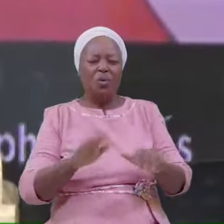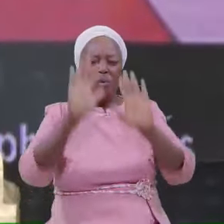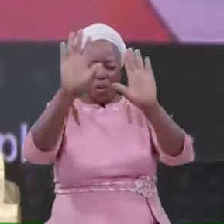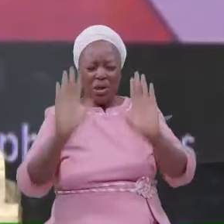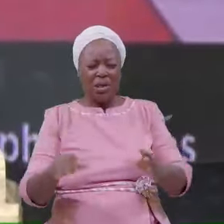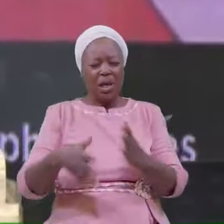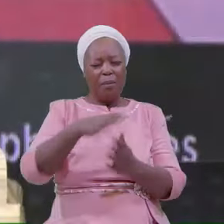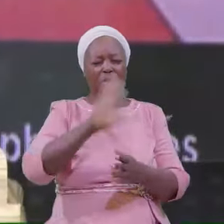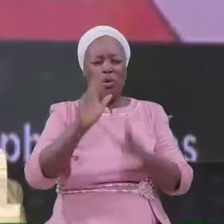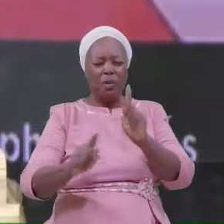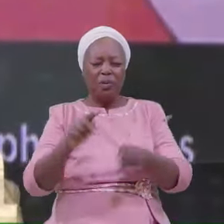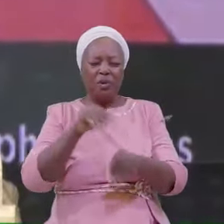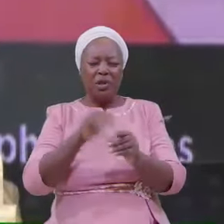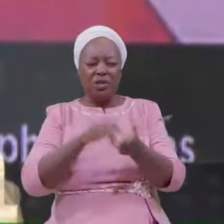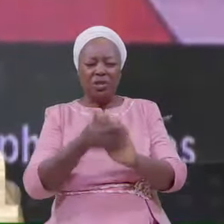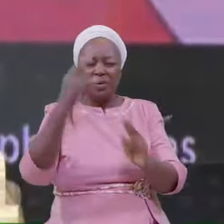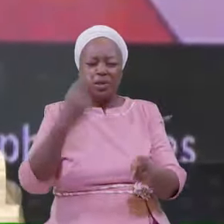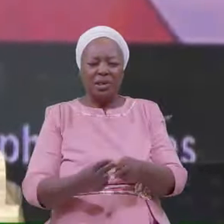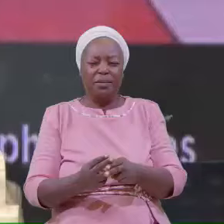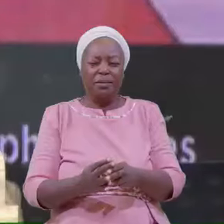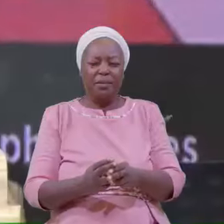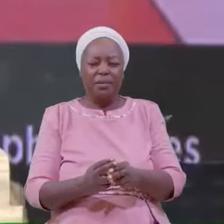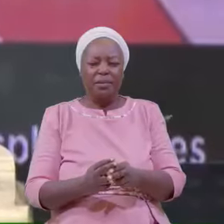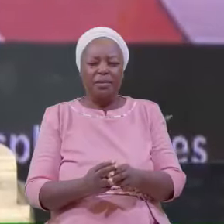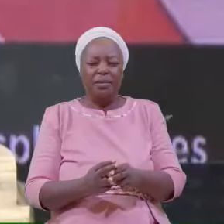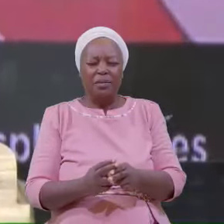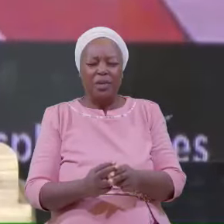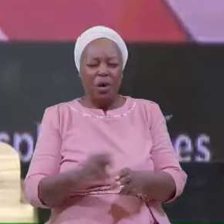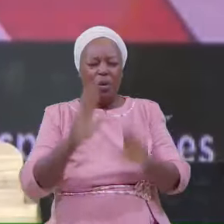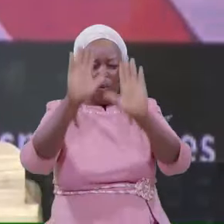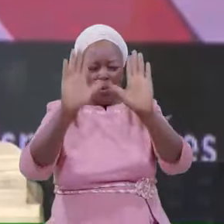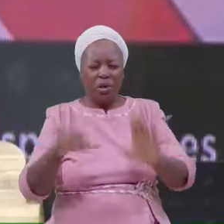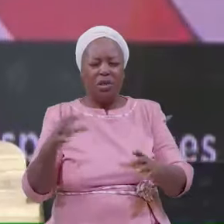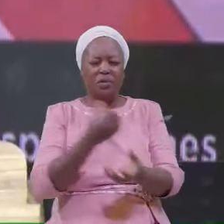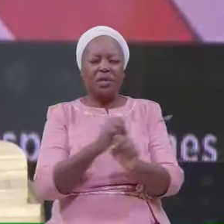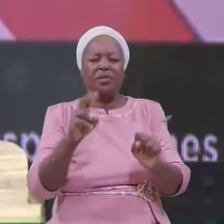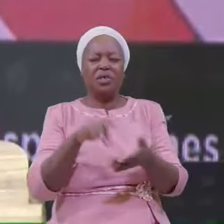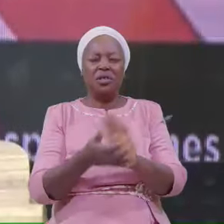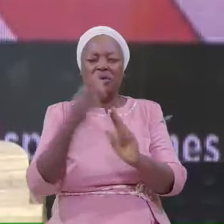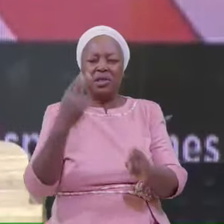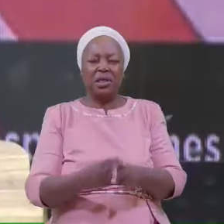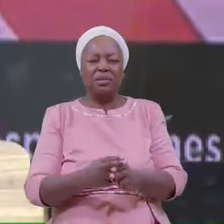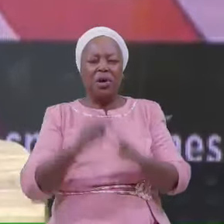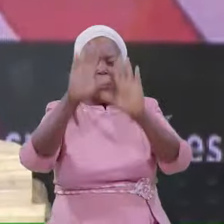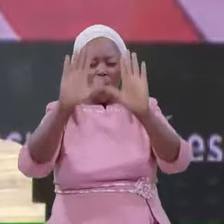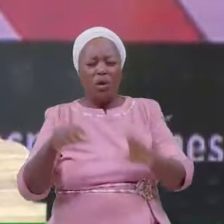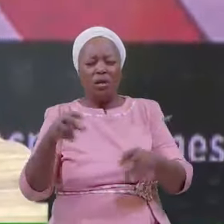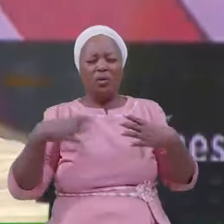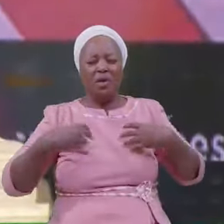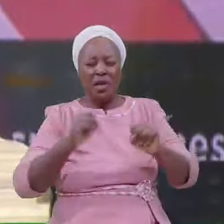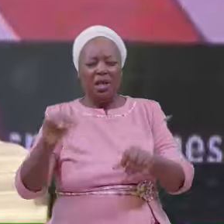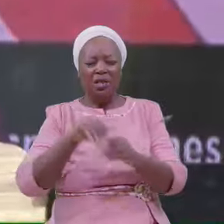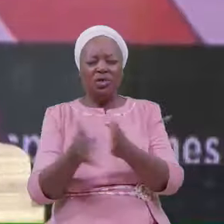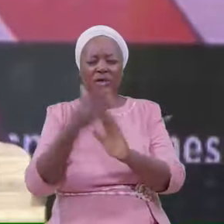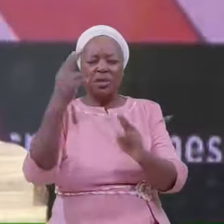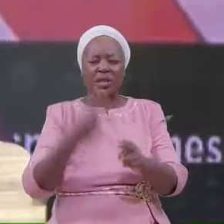namin ang makababalaghan at himala sa gabing ito. The wonder of salvation, ang kaligtasan. The wonder of healing, ang pagpapagaling. The wonder